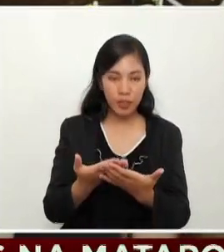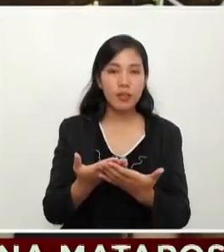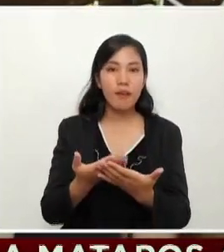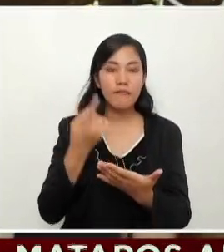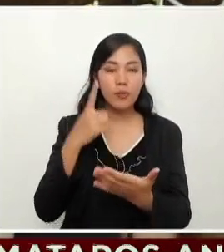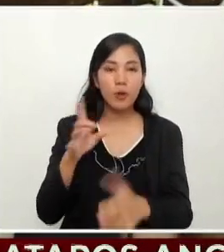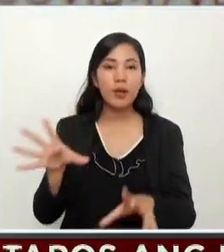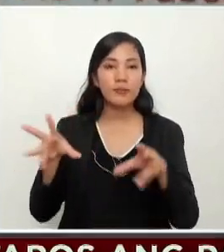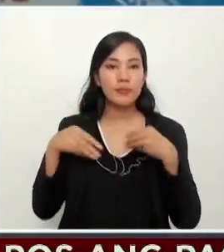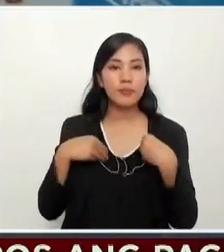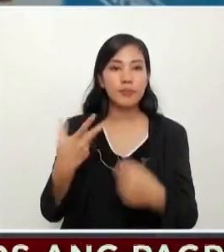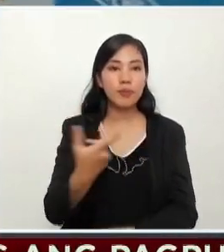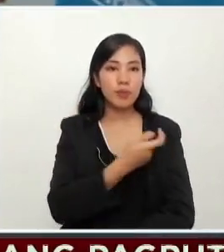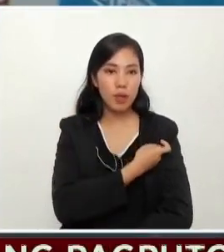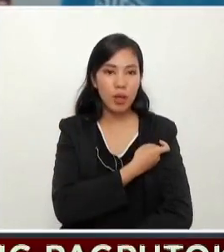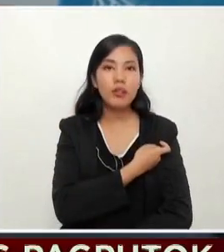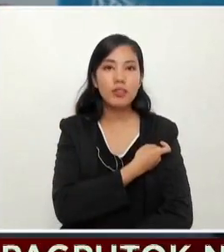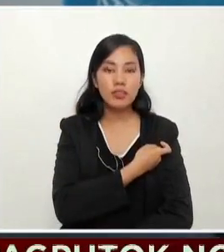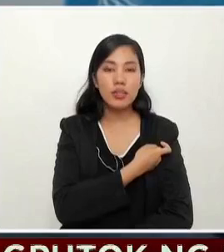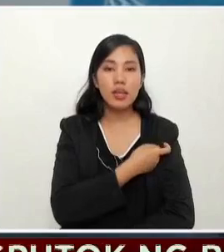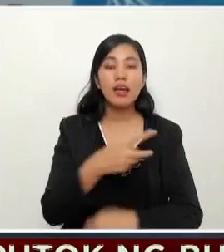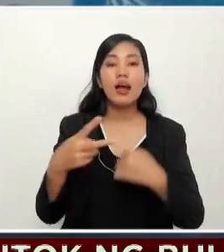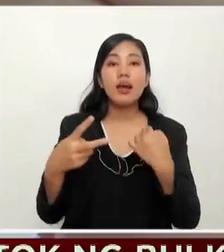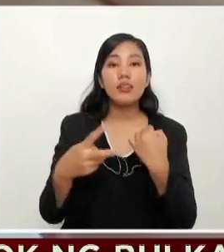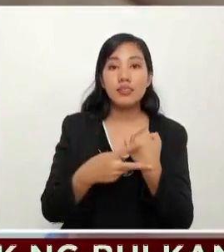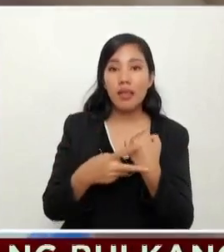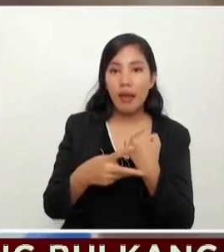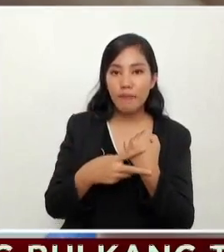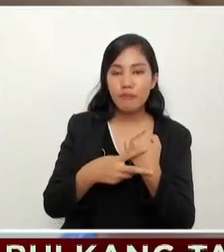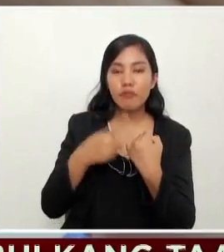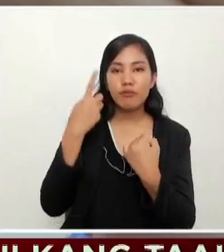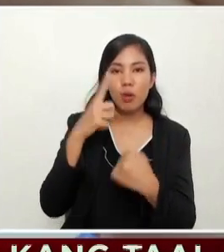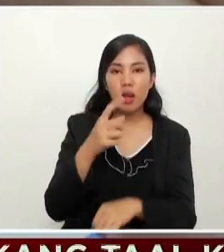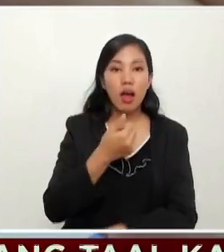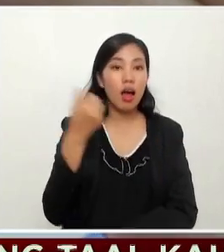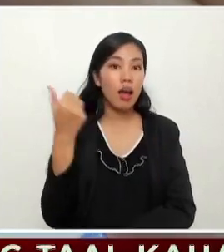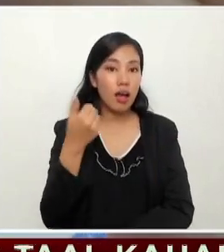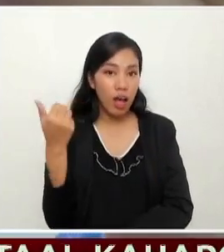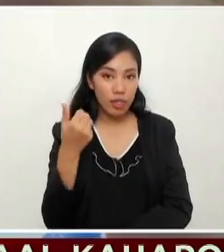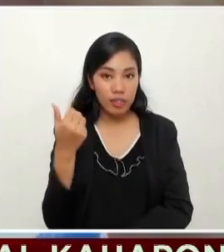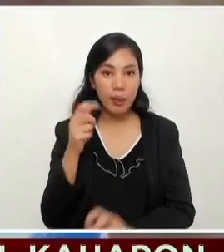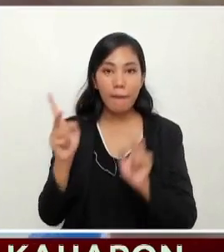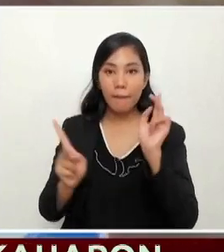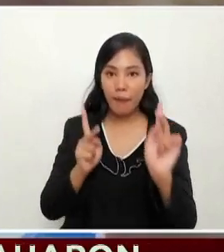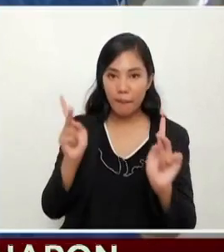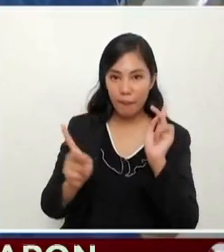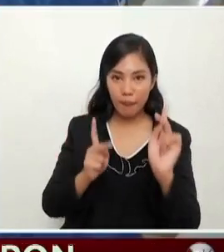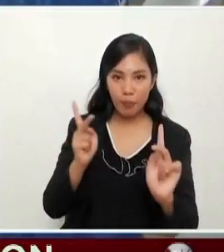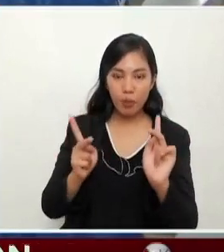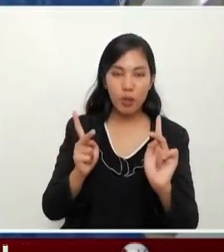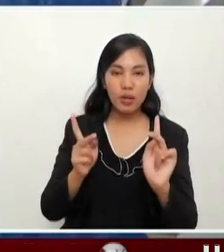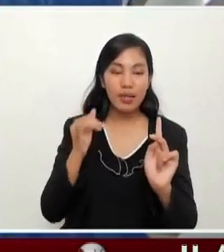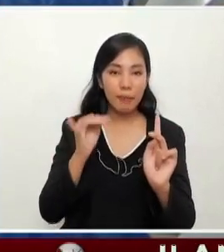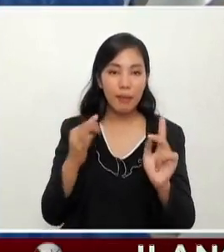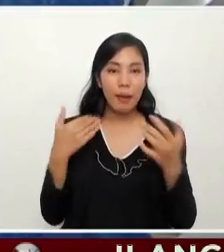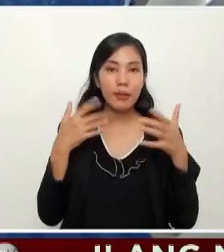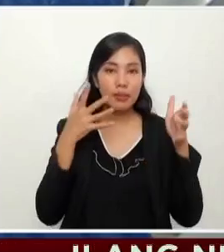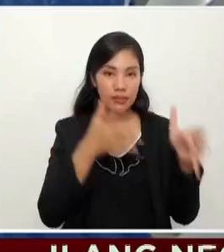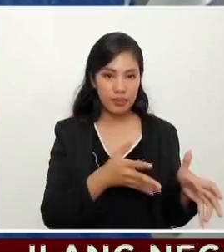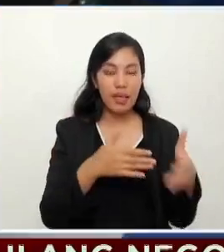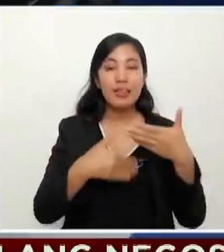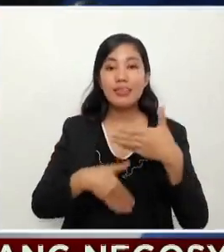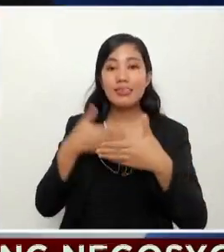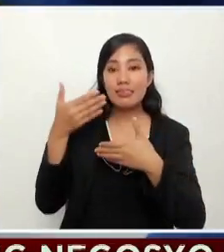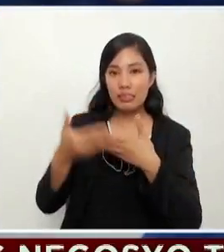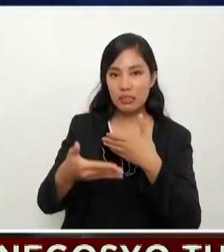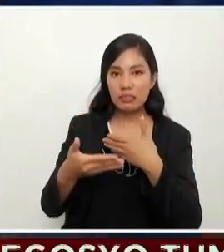priority sectors bukas. Umarangkada na rin ang pagtuturok ng Moderna COVID vaccine sa Mandaluyong City. Prioridad naman ang health